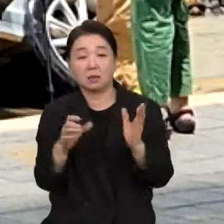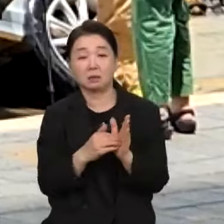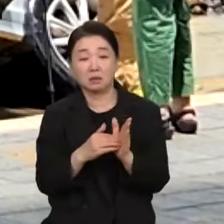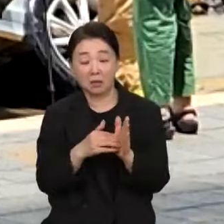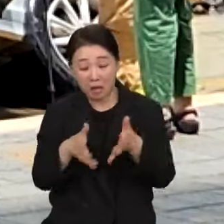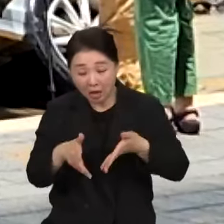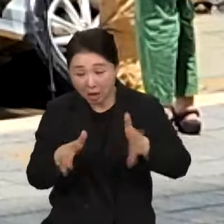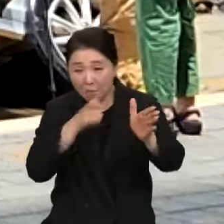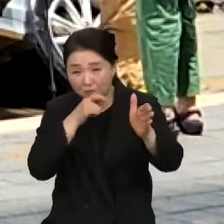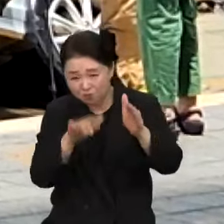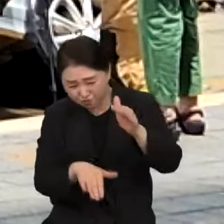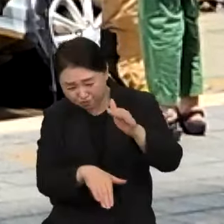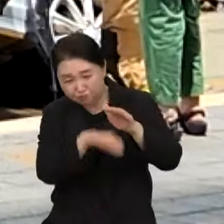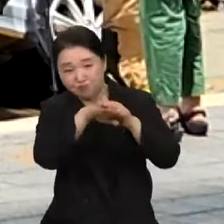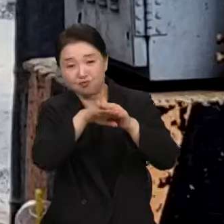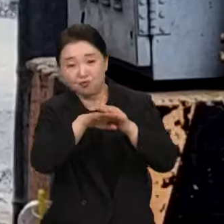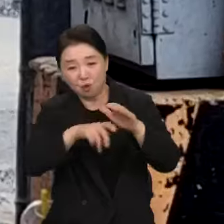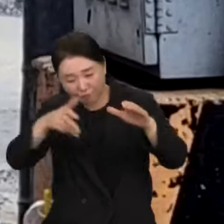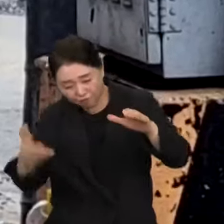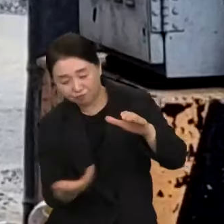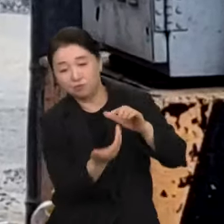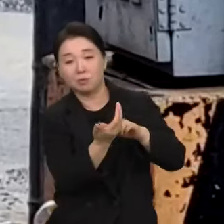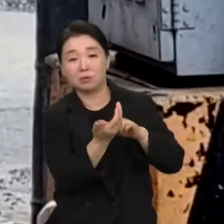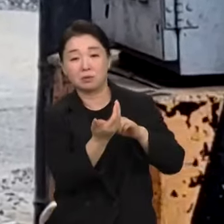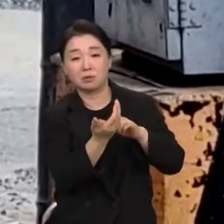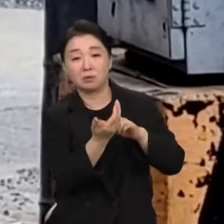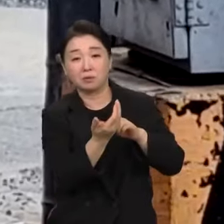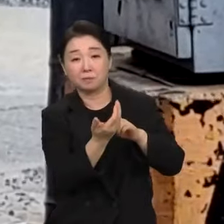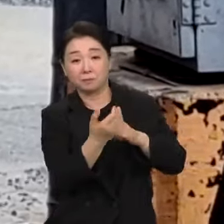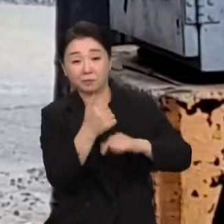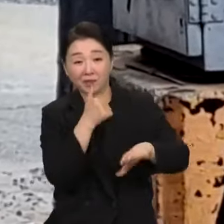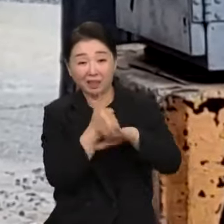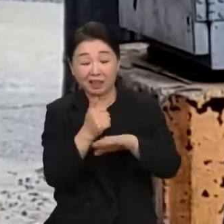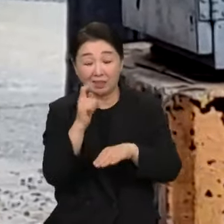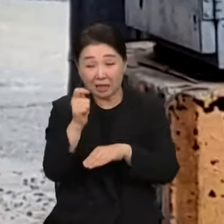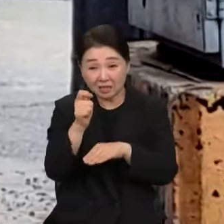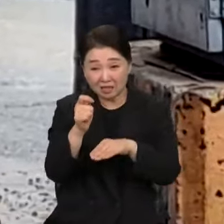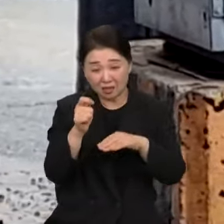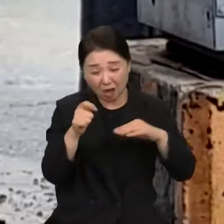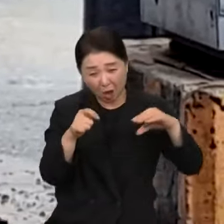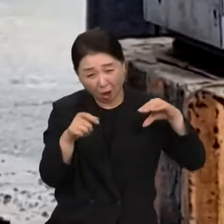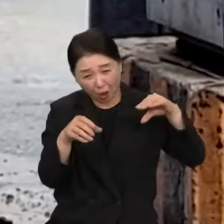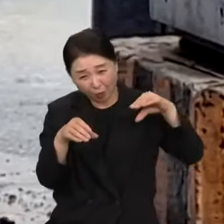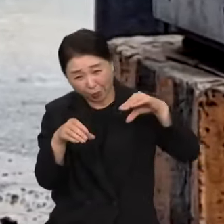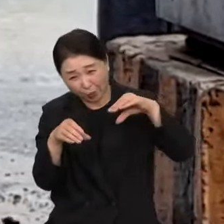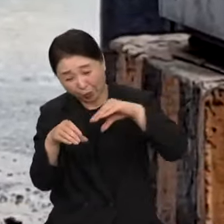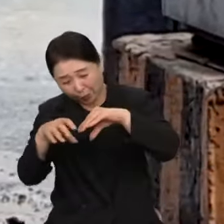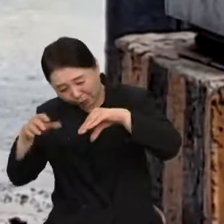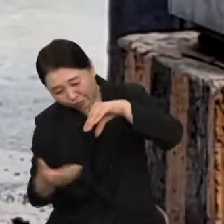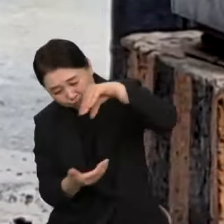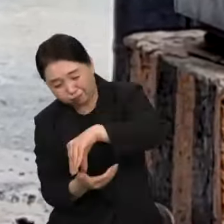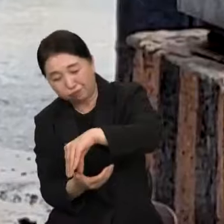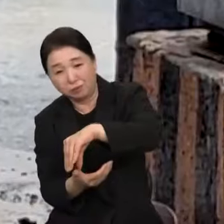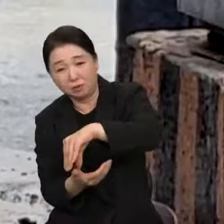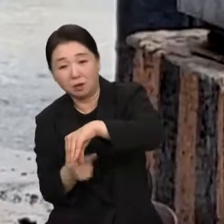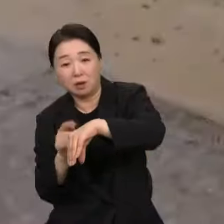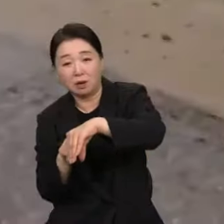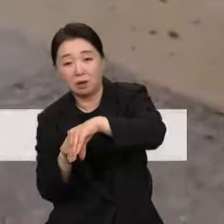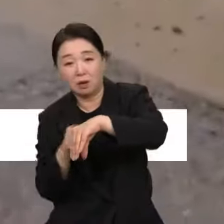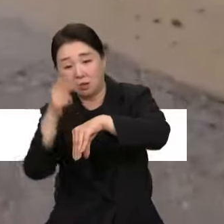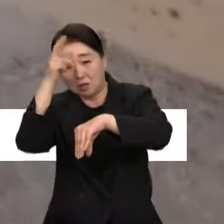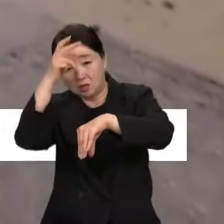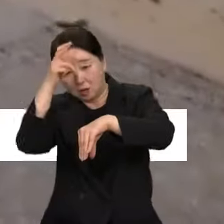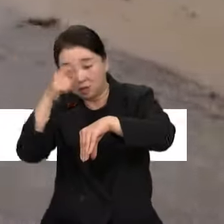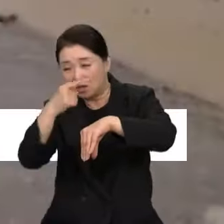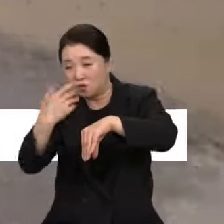아래 흙에 물이 차면서 싱크홀도 발생했습니다. 마침 여기를 지나던 택시가 깊이 1m 구멍에 빠졌습니다.